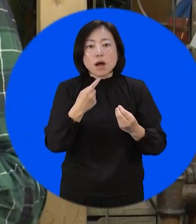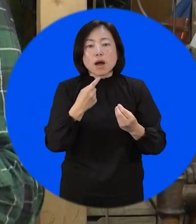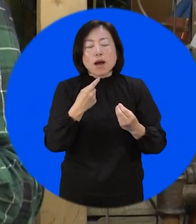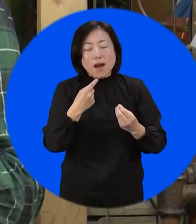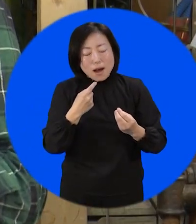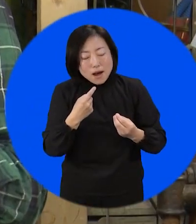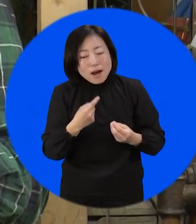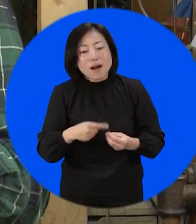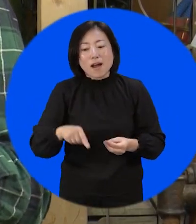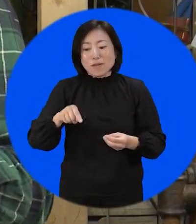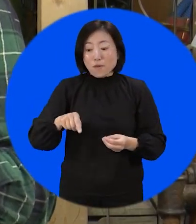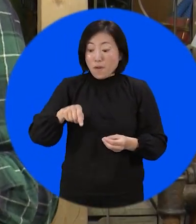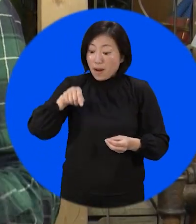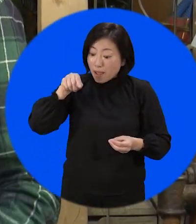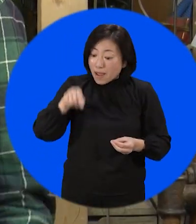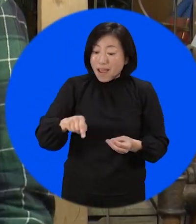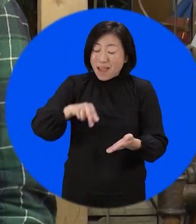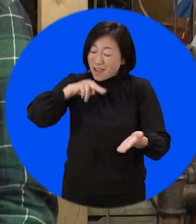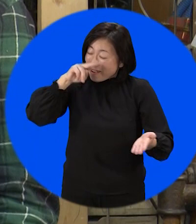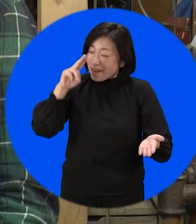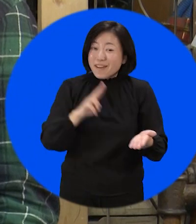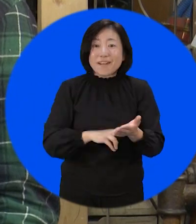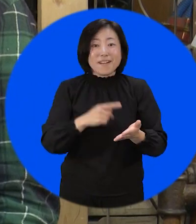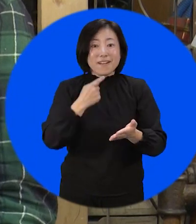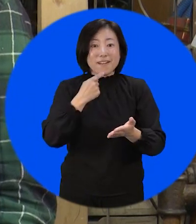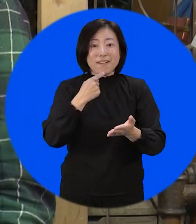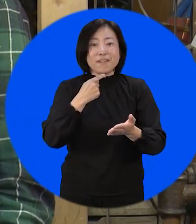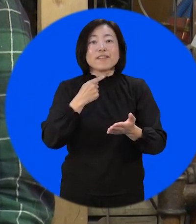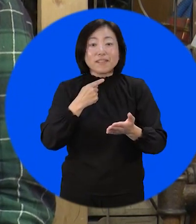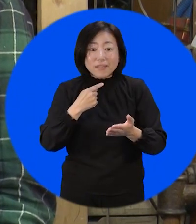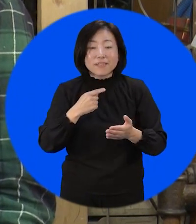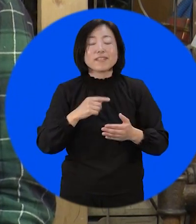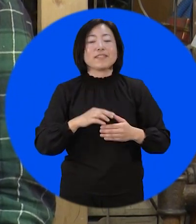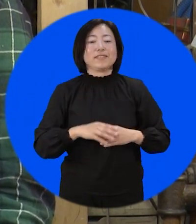それ見た途端、飛び上がってた。それで、